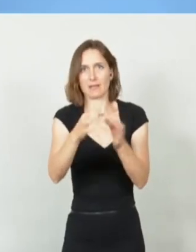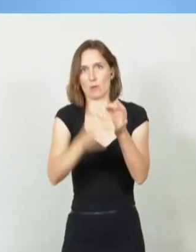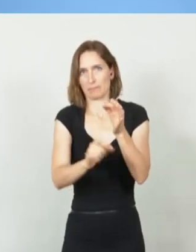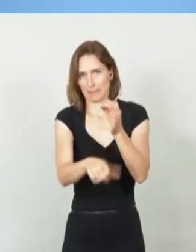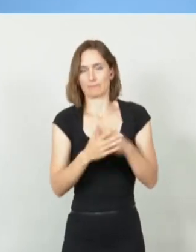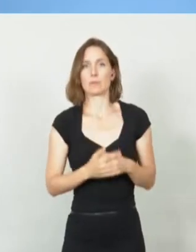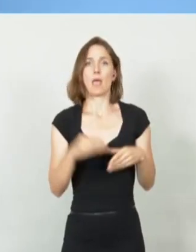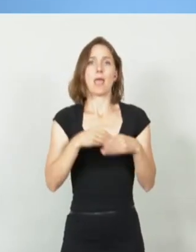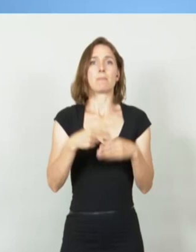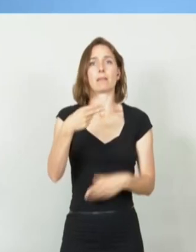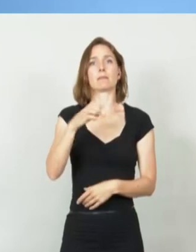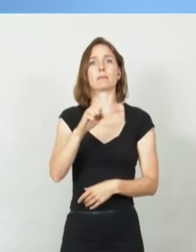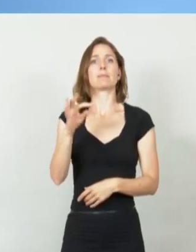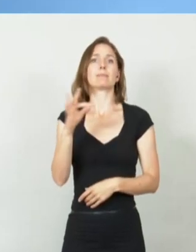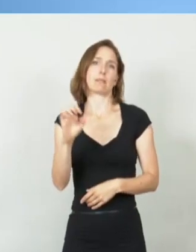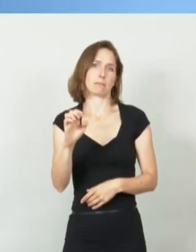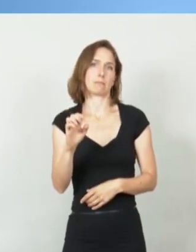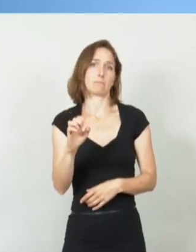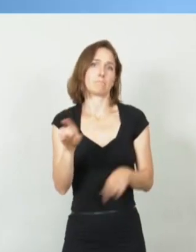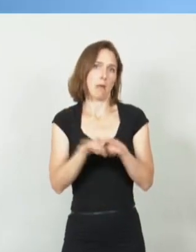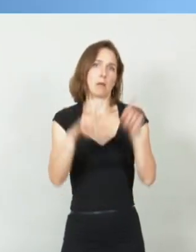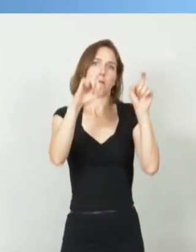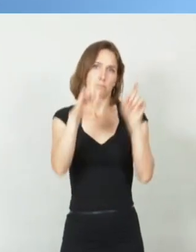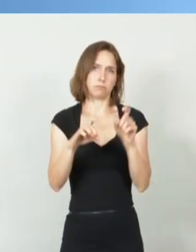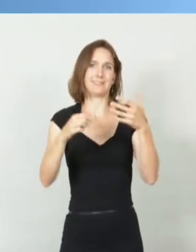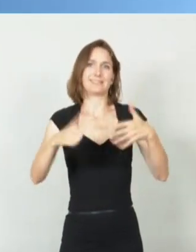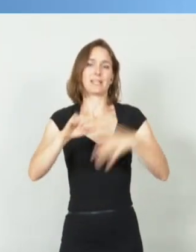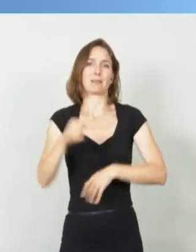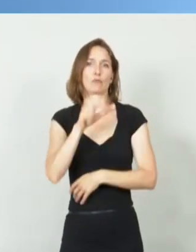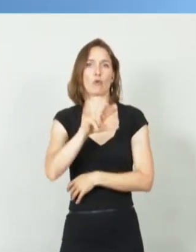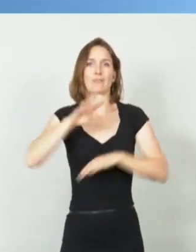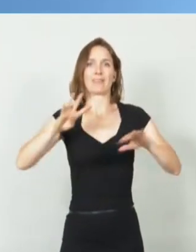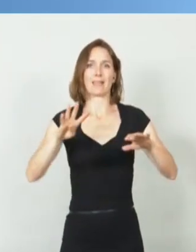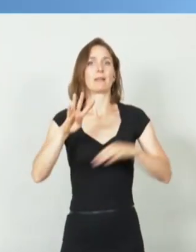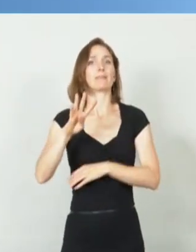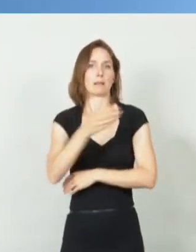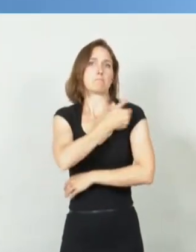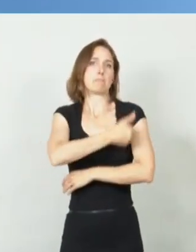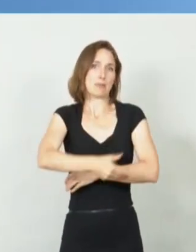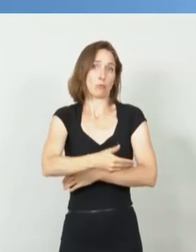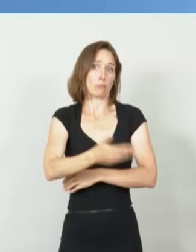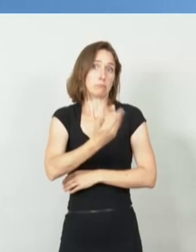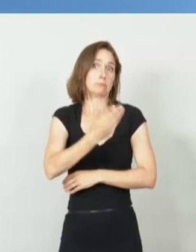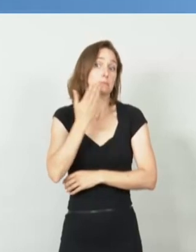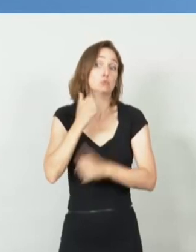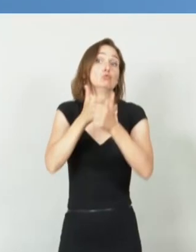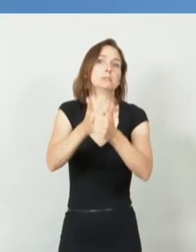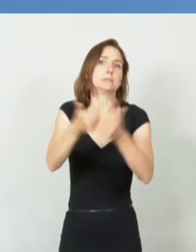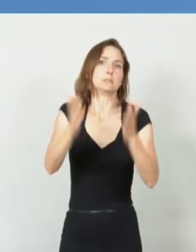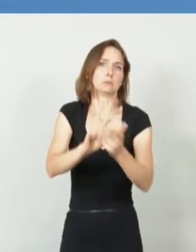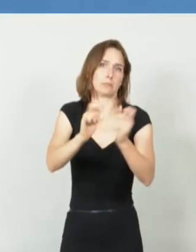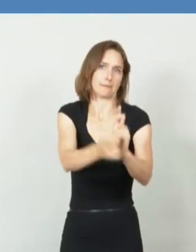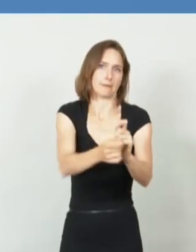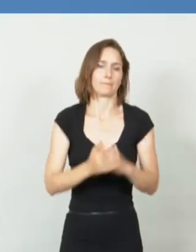et de la même façon passe à 16 millions 34 en tenant compte de cette décision modificative donc